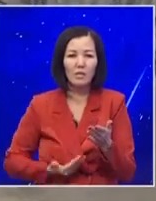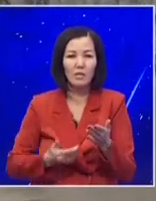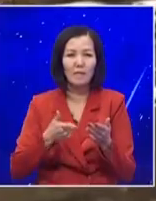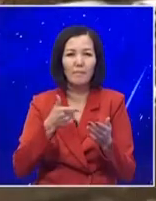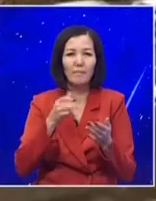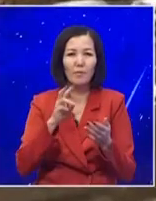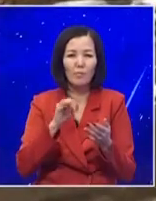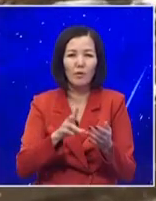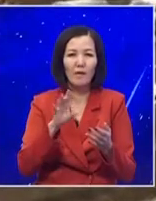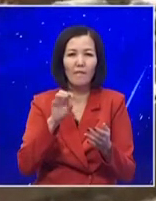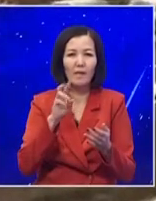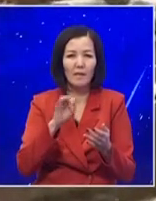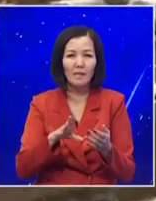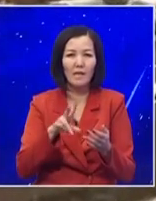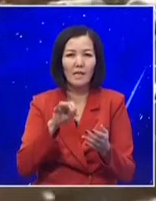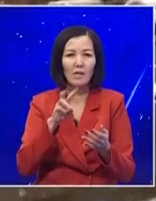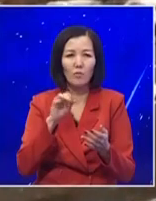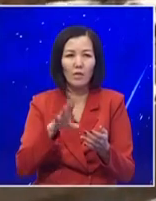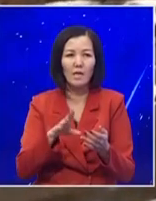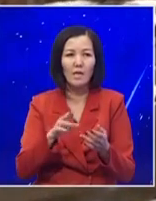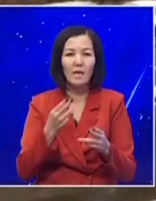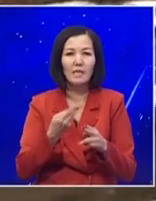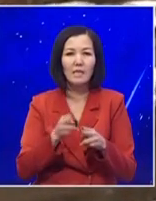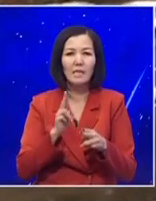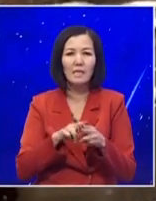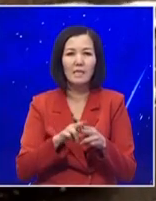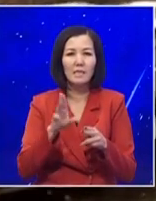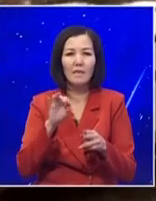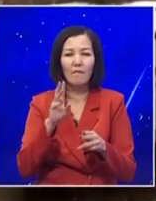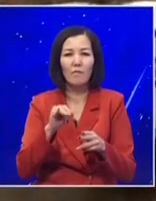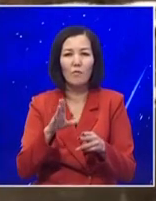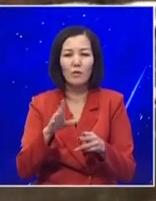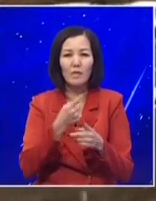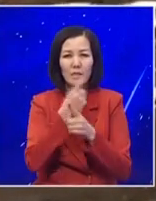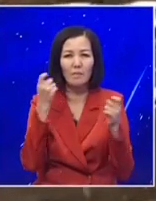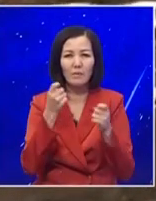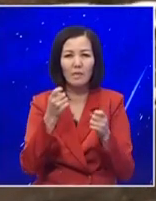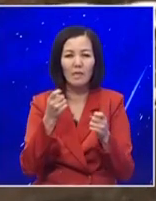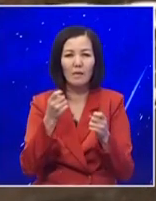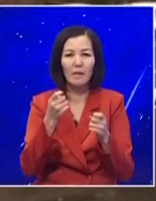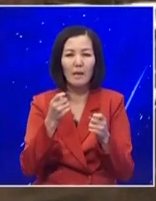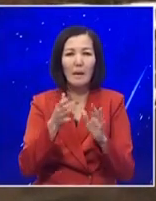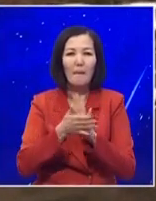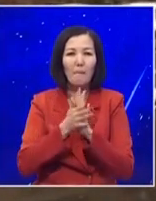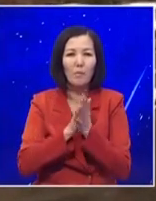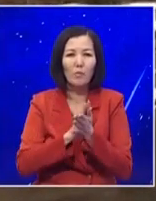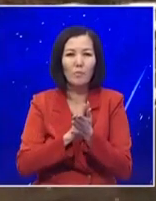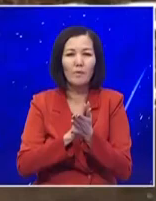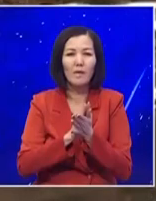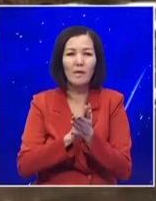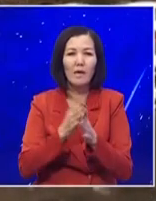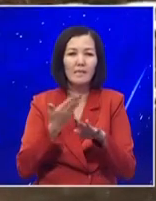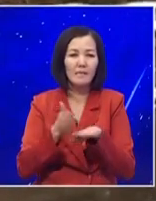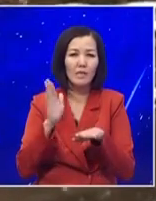к жителям Пьемонта, Венето и Лигурии. Из Савоны поступают сообщения о серьезных пробках и осложнениях в